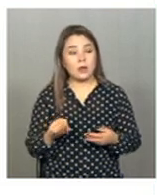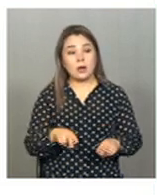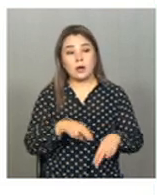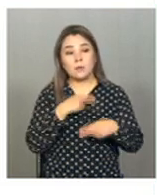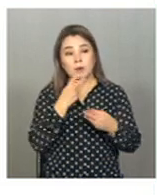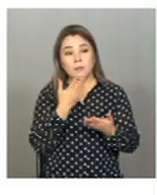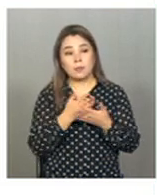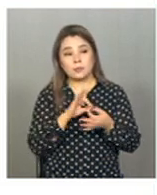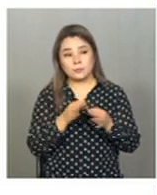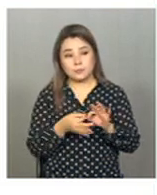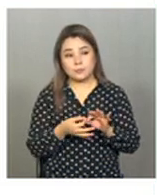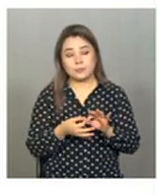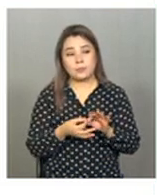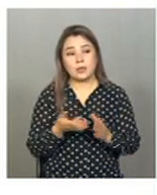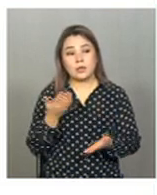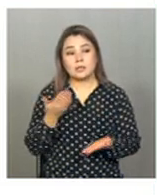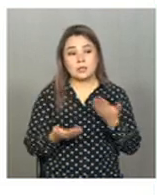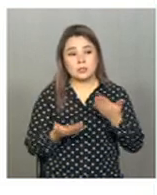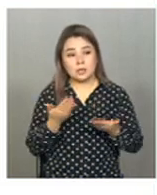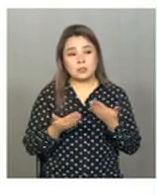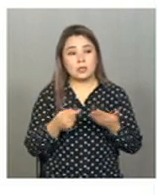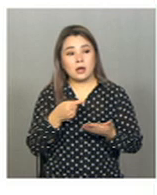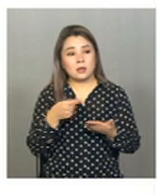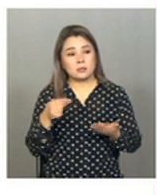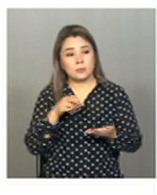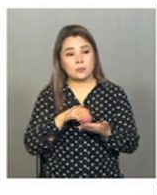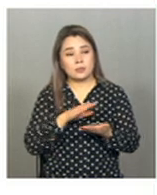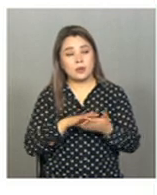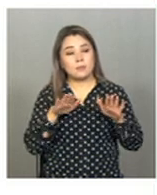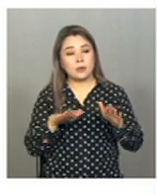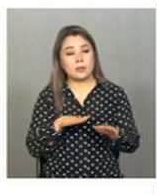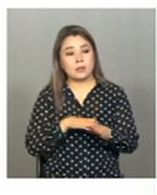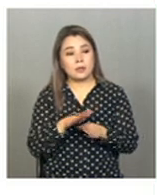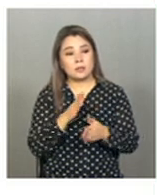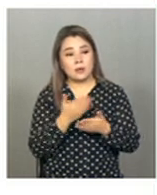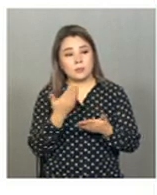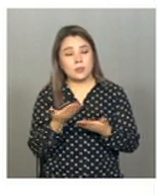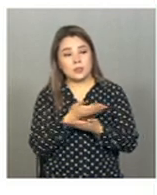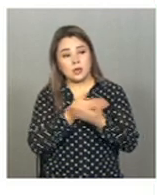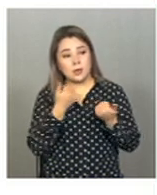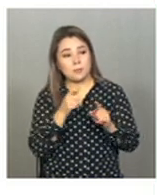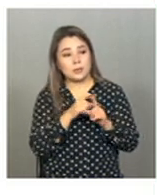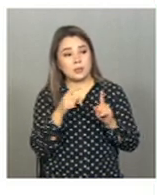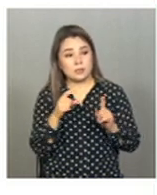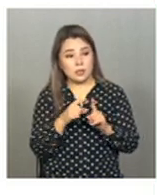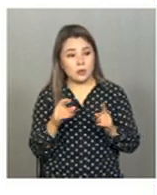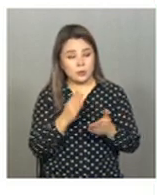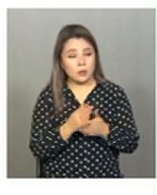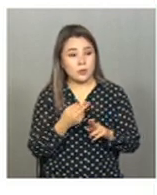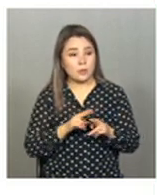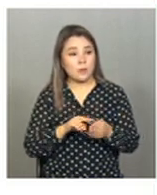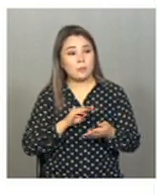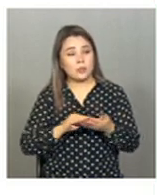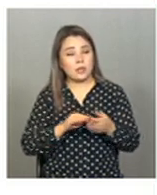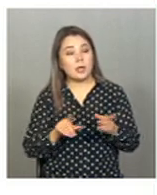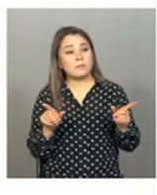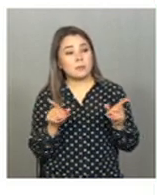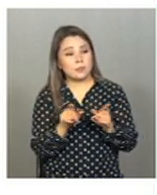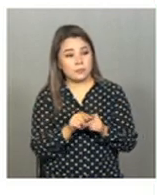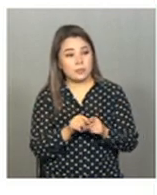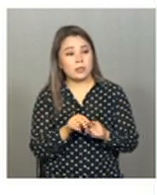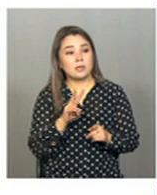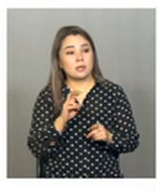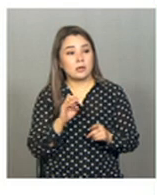Обратите внимание, если в отрицательных местоимениях нет предлога, то они пишутся слитно.